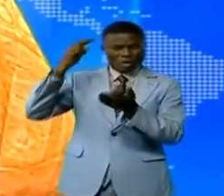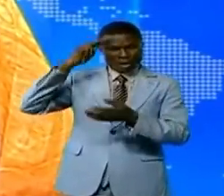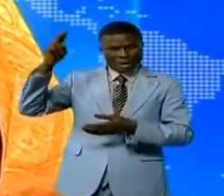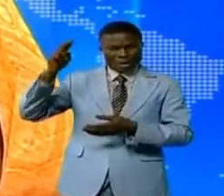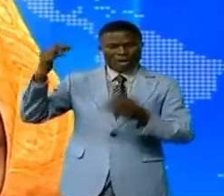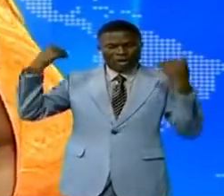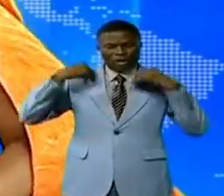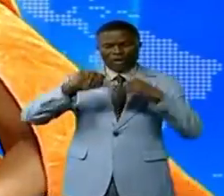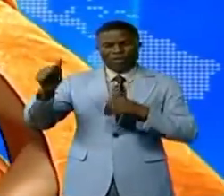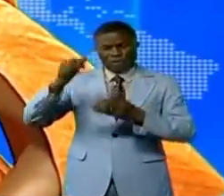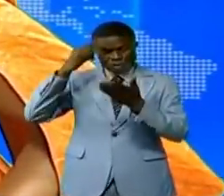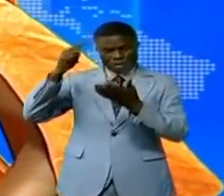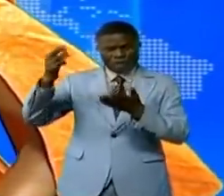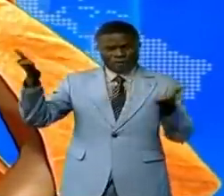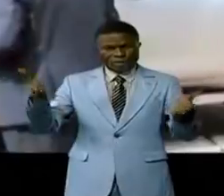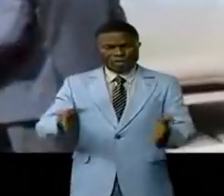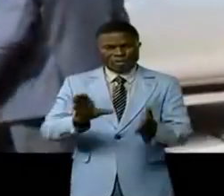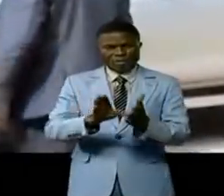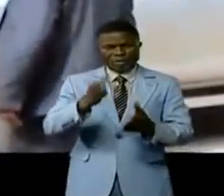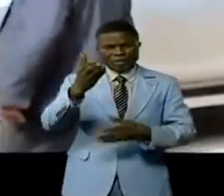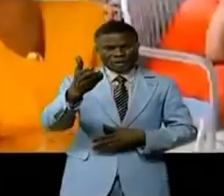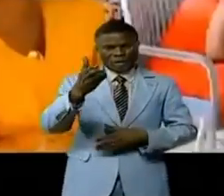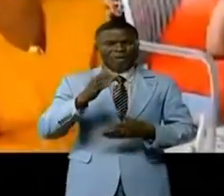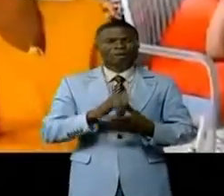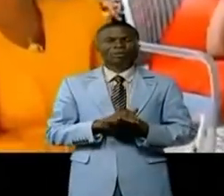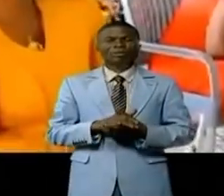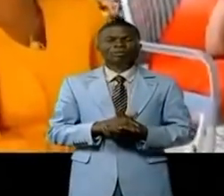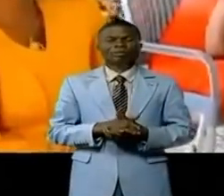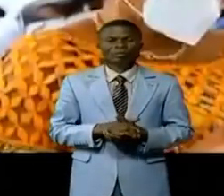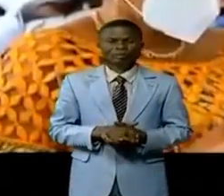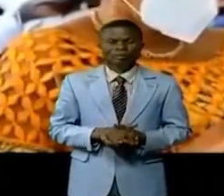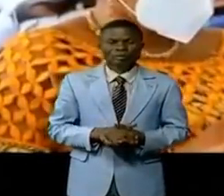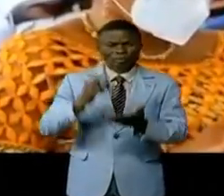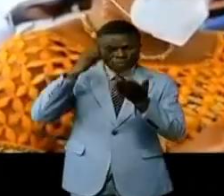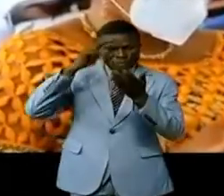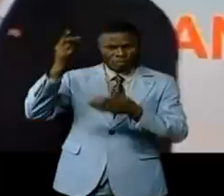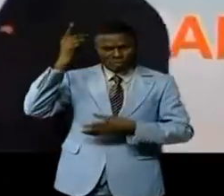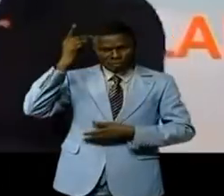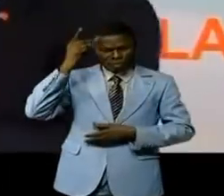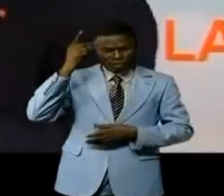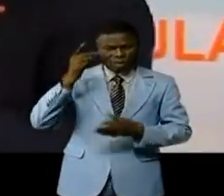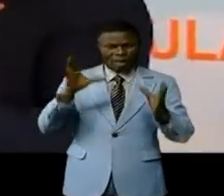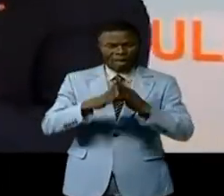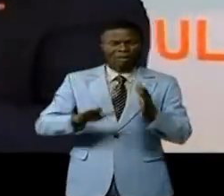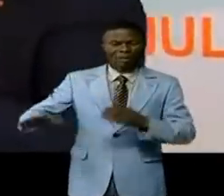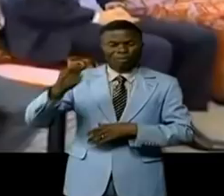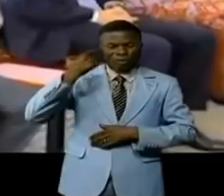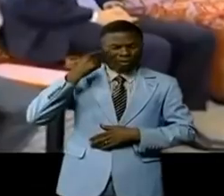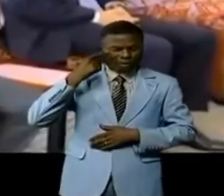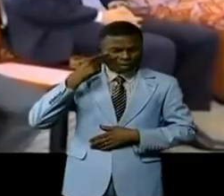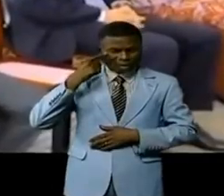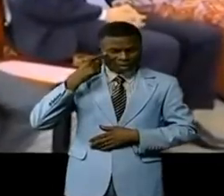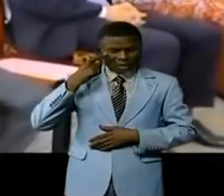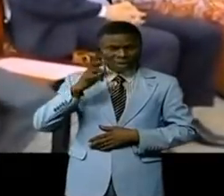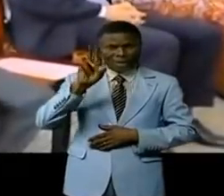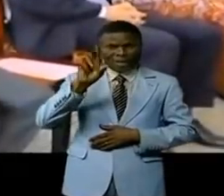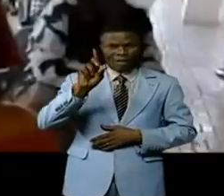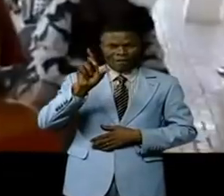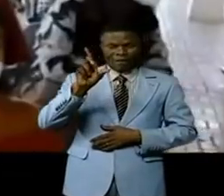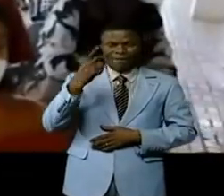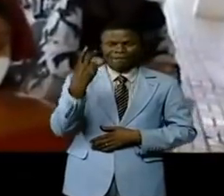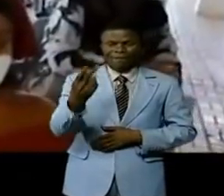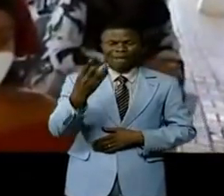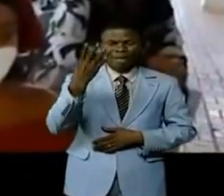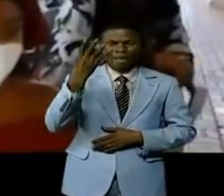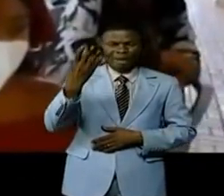autorités académiques. Rodé Panda. L'université de Kinshasa et la Chine ne manquent pas de retomber. 24 étudiants de